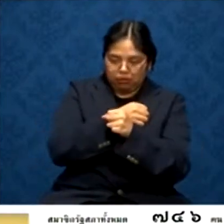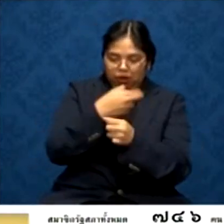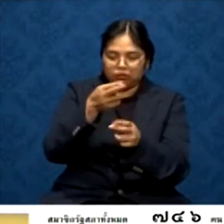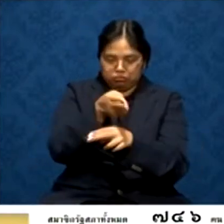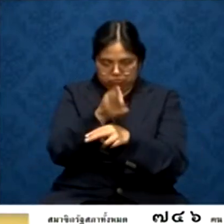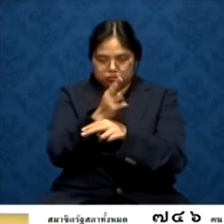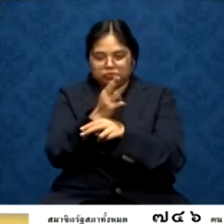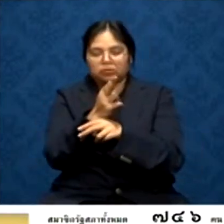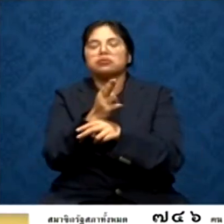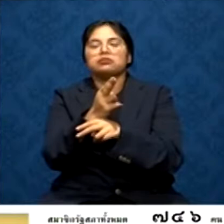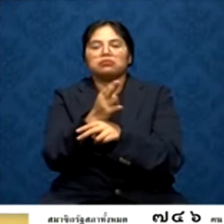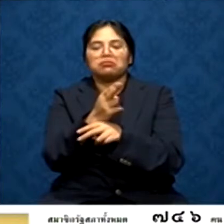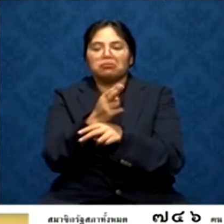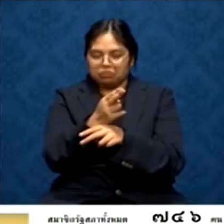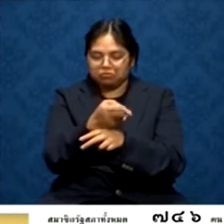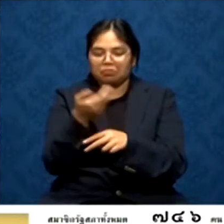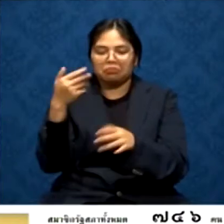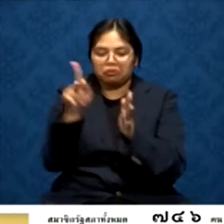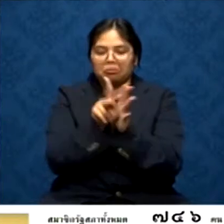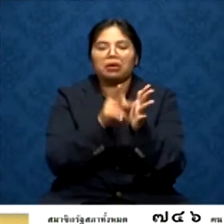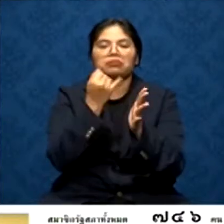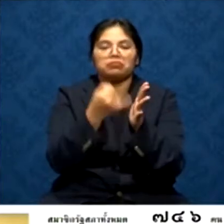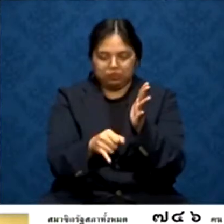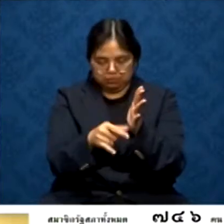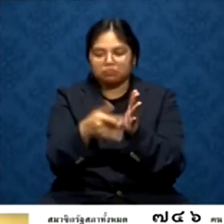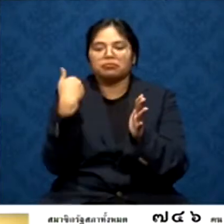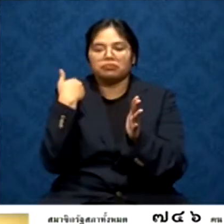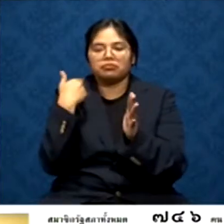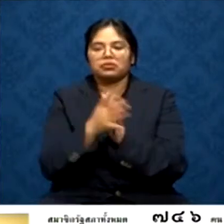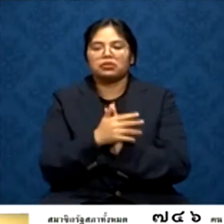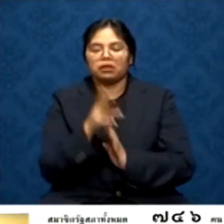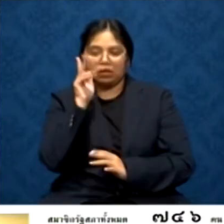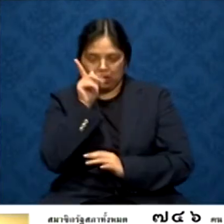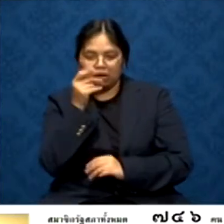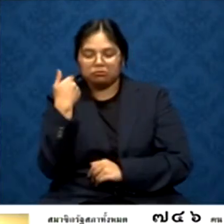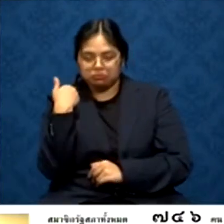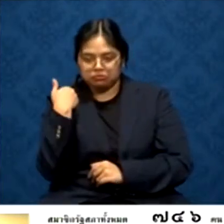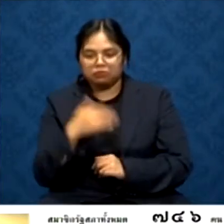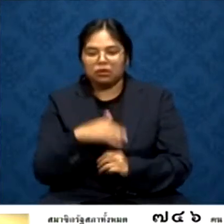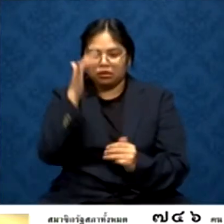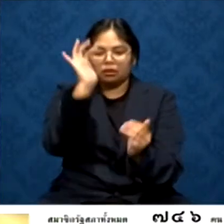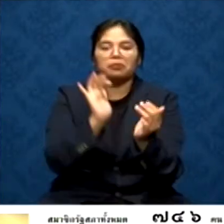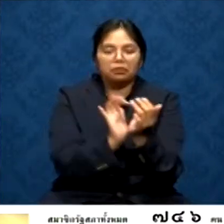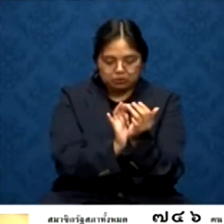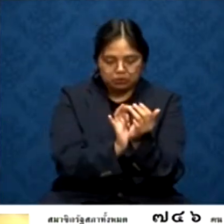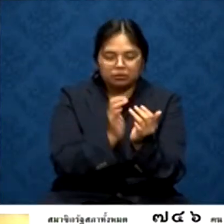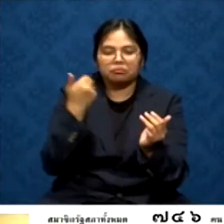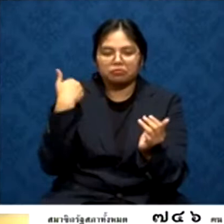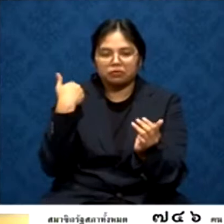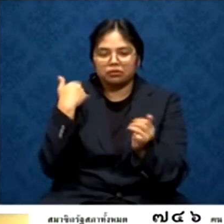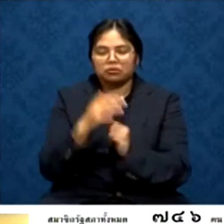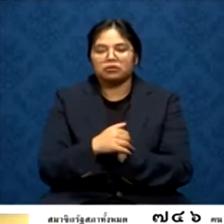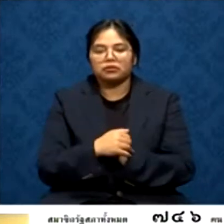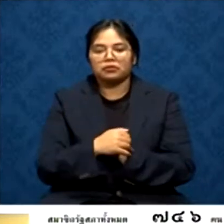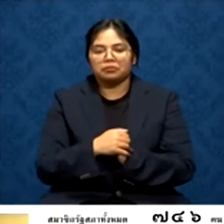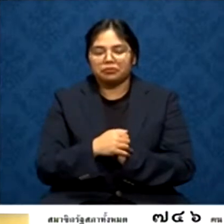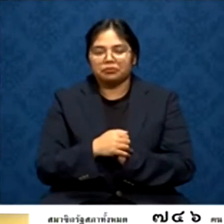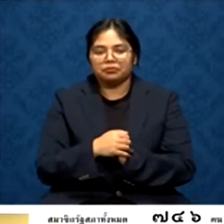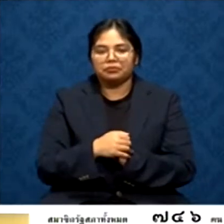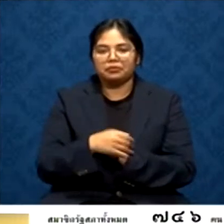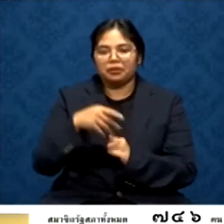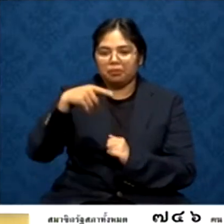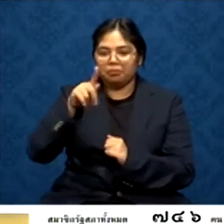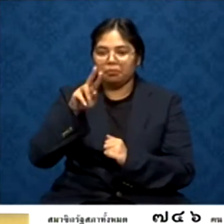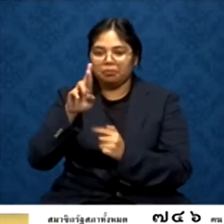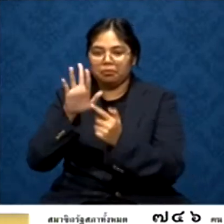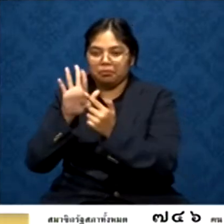ดอย่างที่เราพอจะเห็นในข่าวไม่กี่วันมานี้และตำรวจบางคนอย่างพลตำรวจตรีประวินตำรว